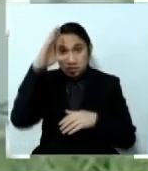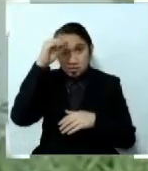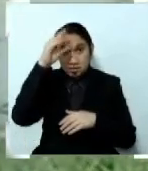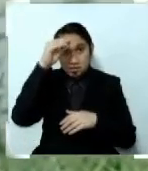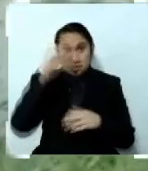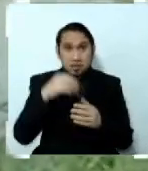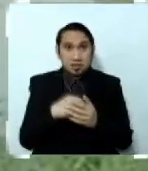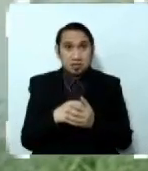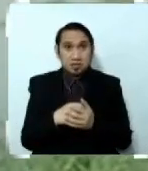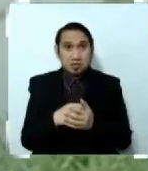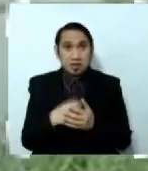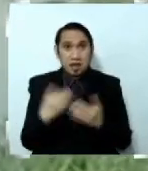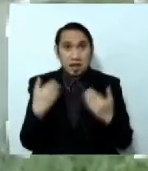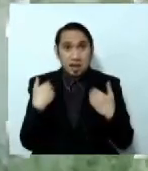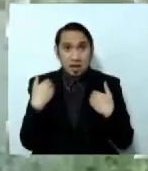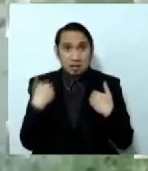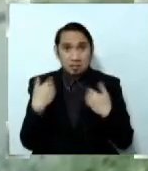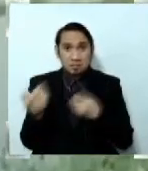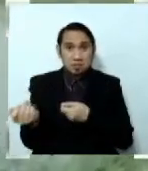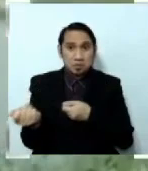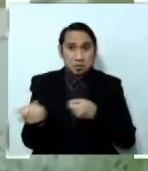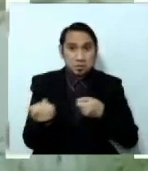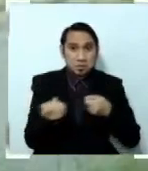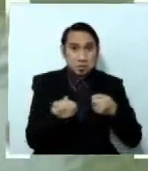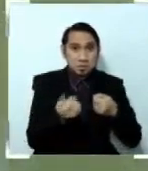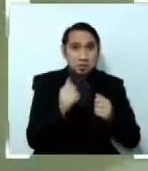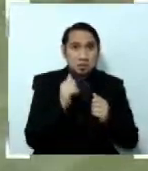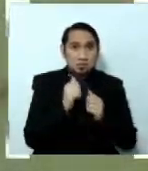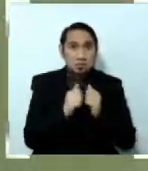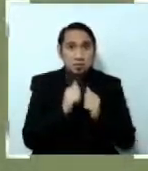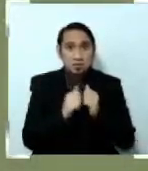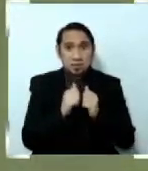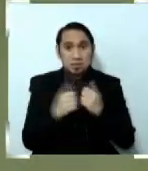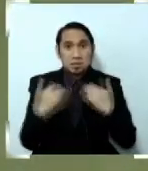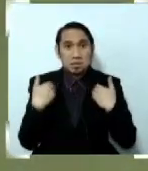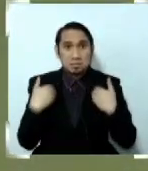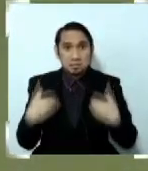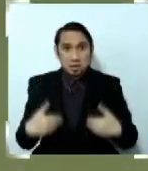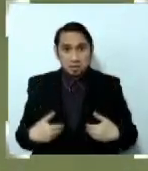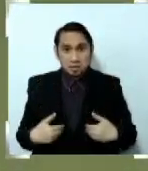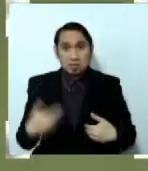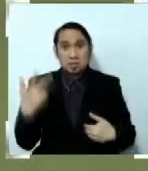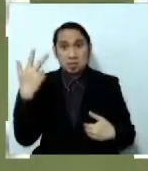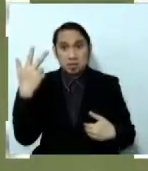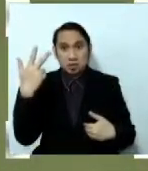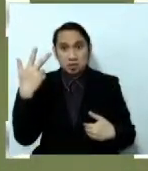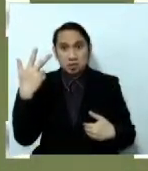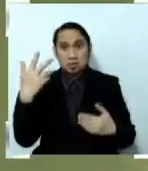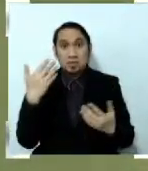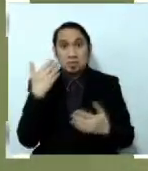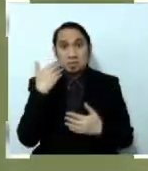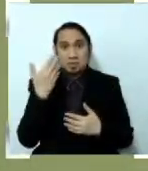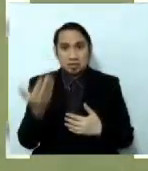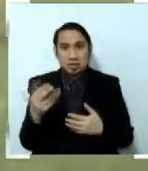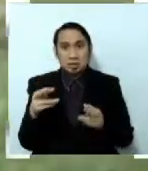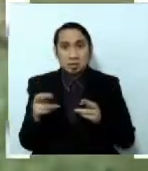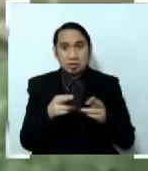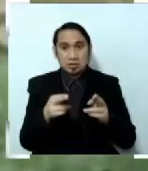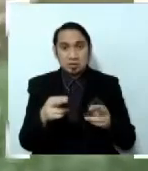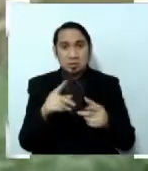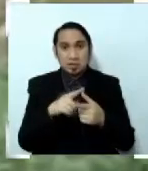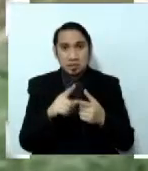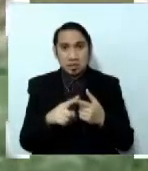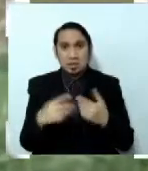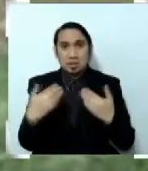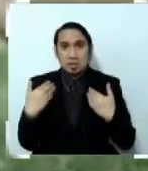Mapapansing mayroon siyang hila-hila. Katawan na pala ito ng isa sa tatlong nalunod sa ilog. Maya-maya, dalawang lalaki pang dumarating bit-bit